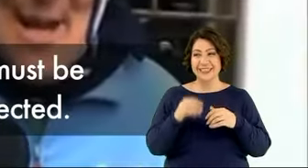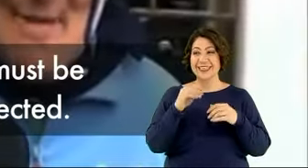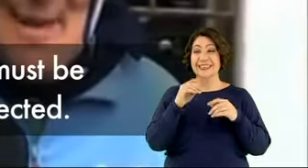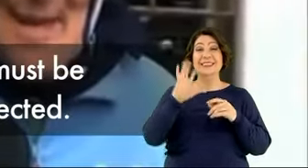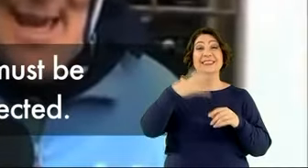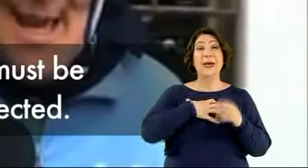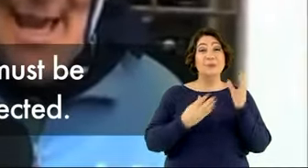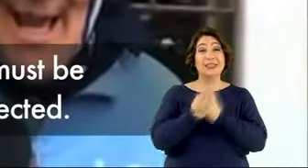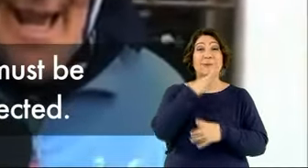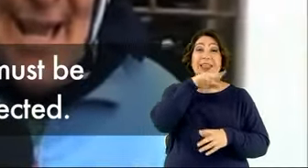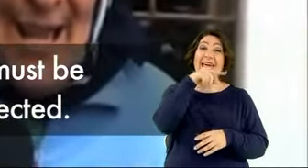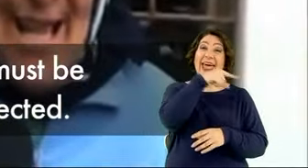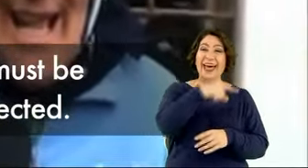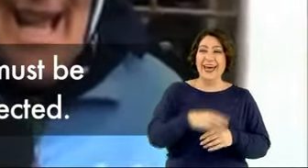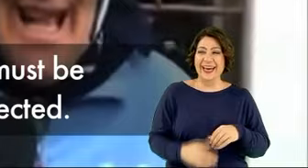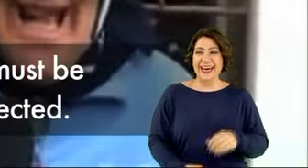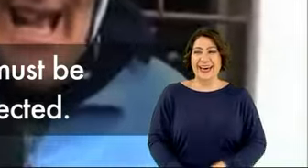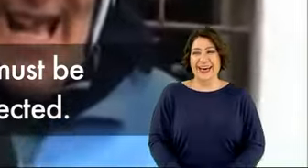Sahip çıkalım dedeye.